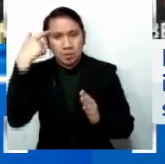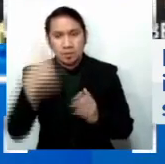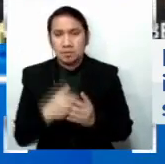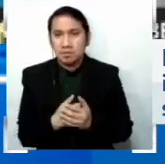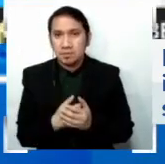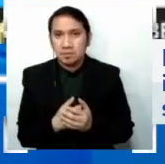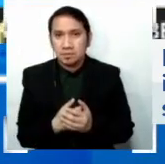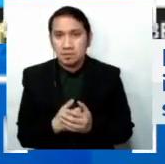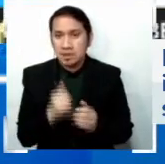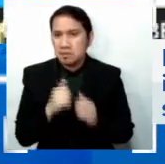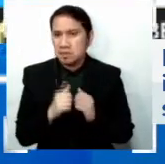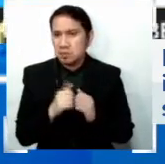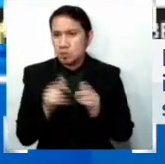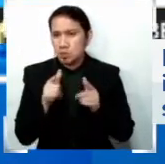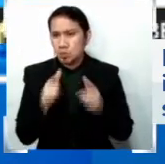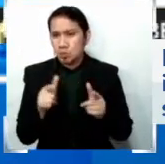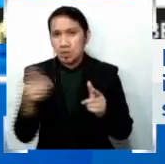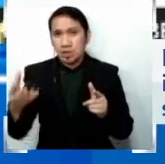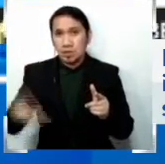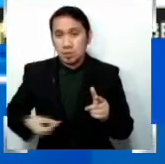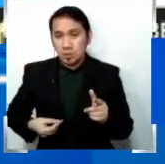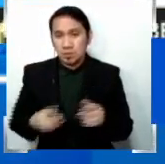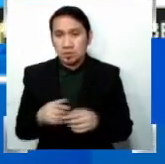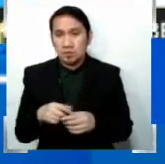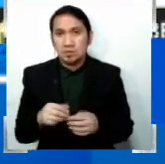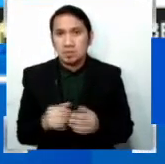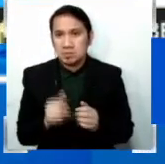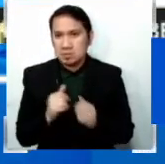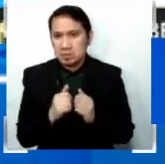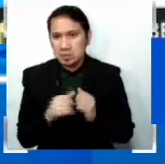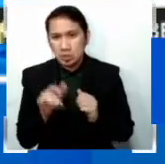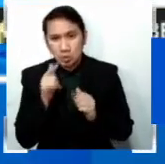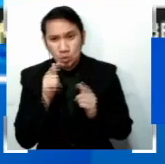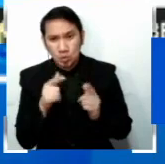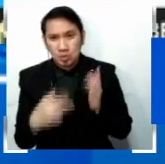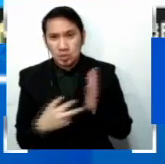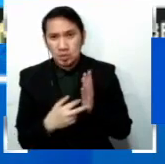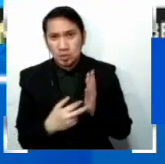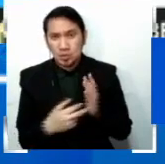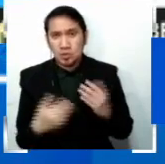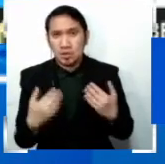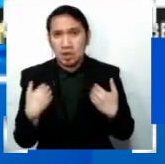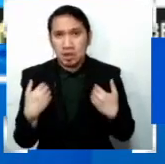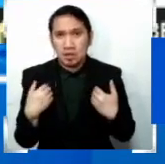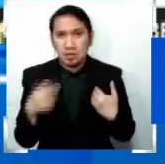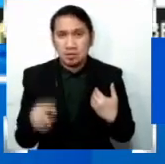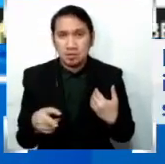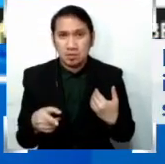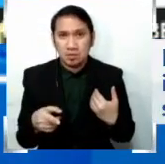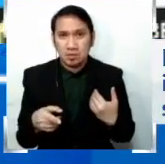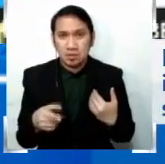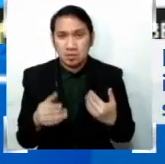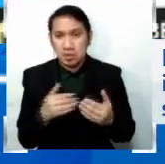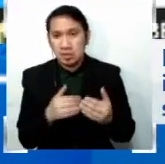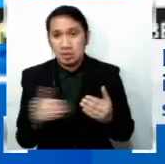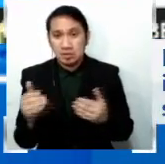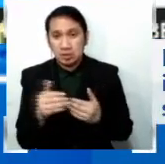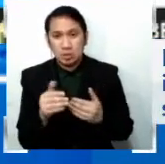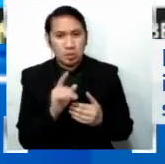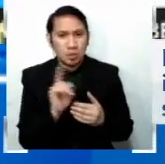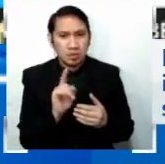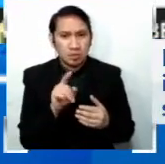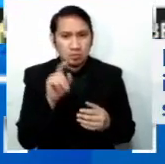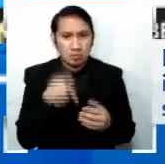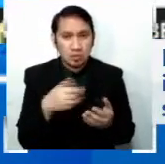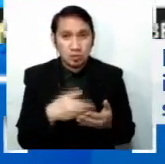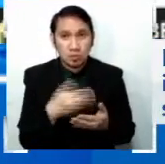plunder ito halos eh. Pag sinabing lutong Macau, yung mabilisan, meron ng favored supplier, may advance notice na kung ano yung bibilin